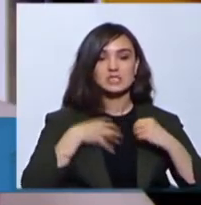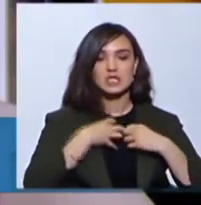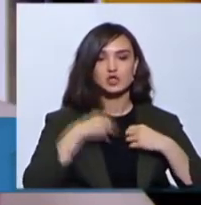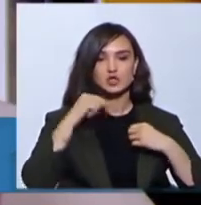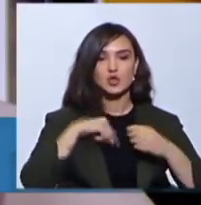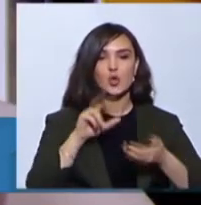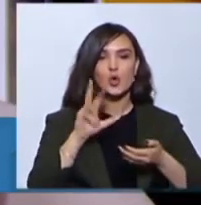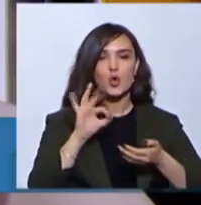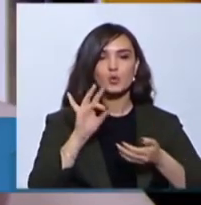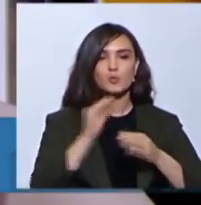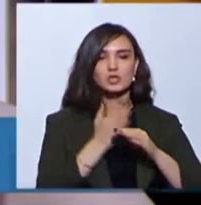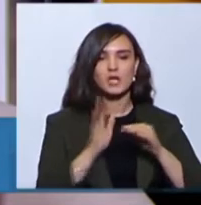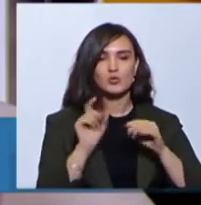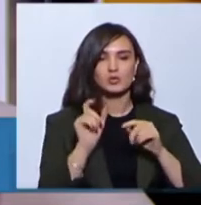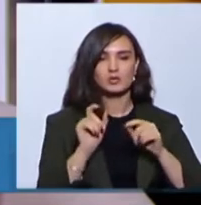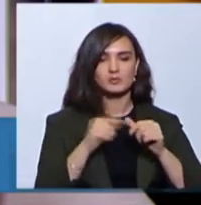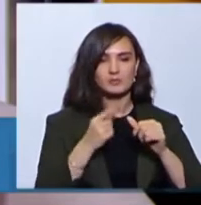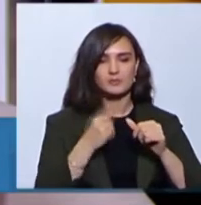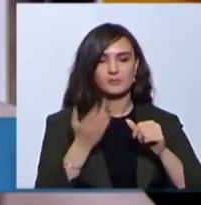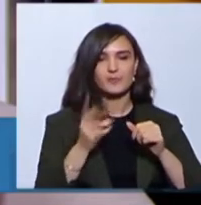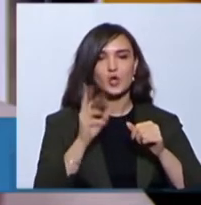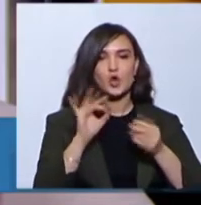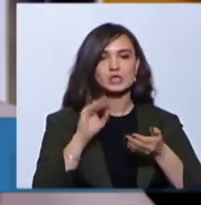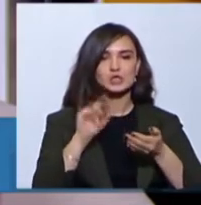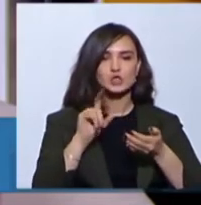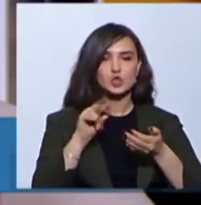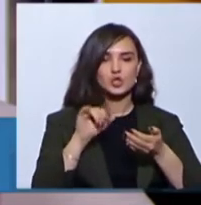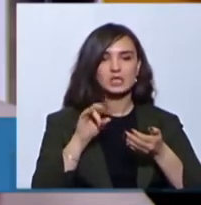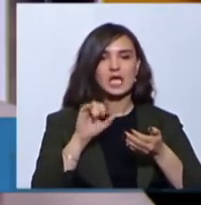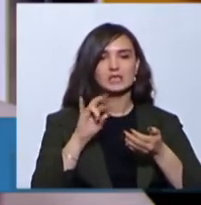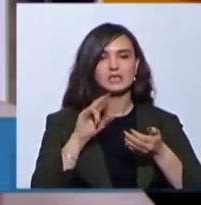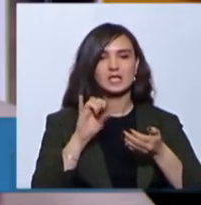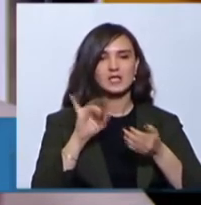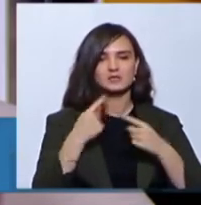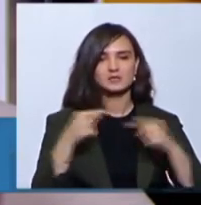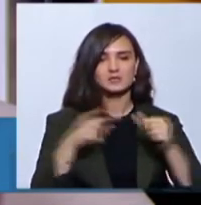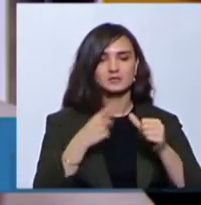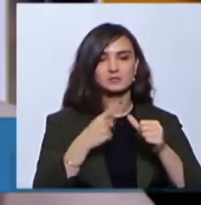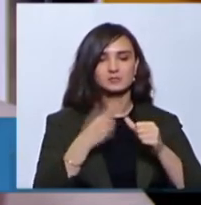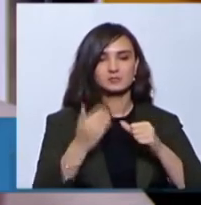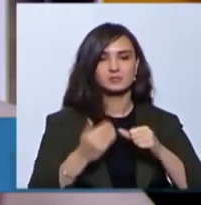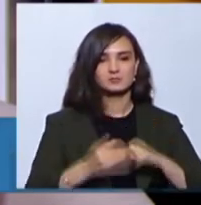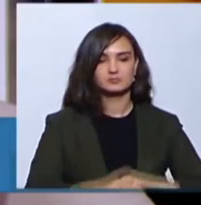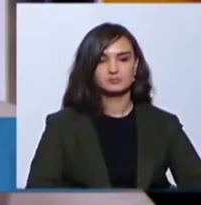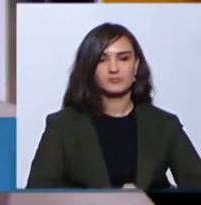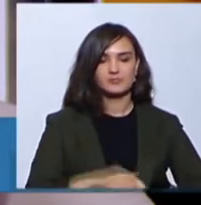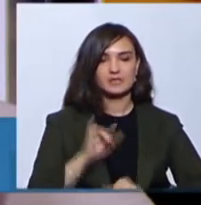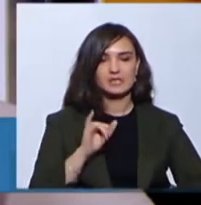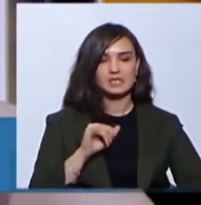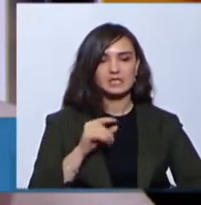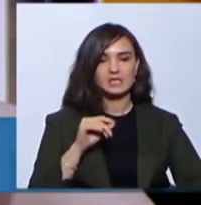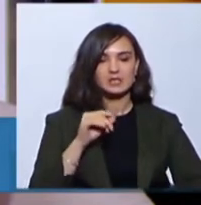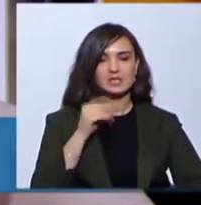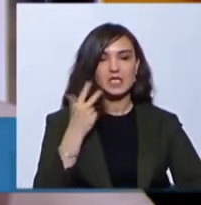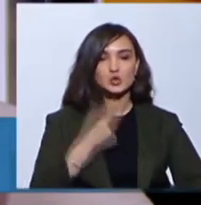სტრესული ჰორმონები, ეს არის თირკმელსა და ჯირკვლის ჰორმონები, კორტიზოლი, ადრენალინი, ასევე გამოიყოფა სხვა კონტრინსულარული, ანუ ინსულინის